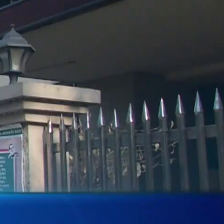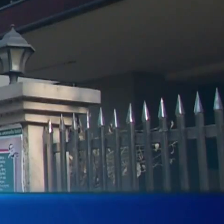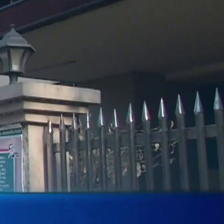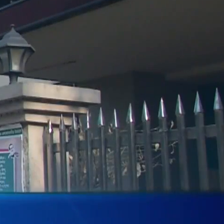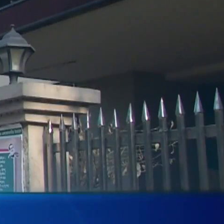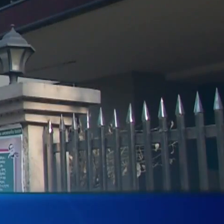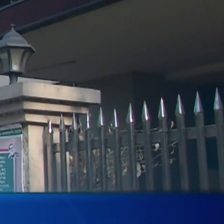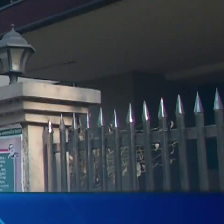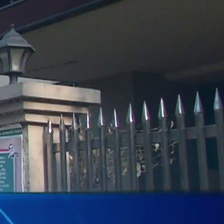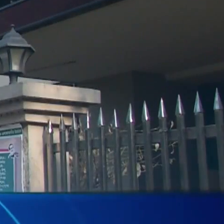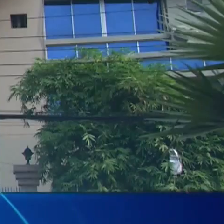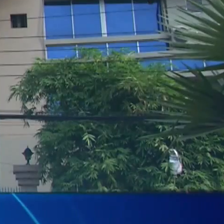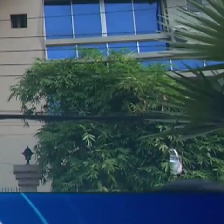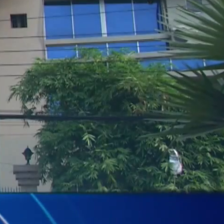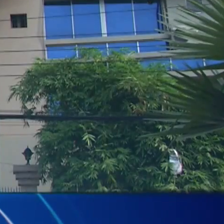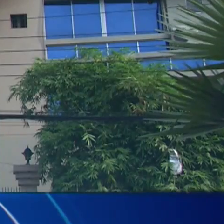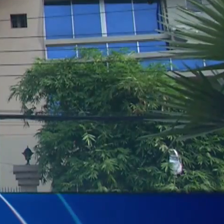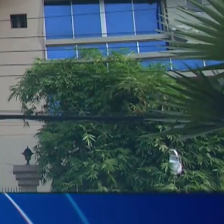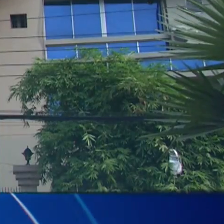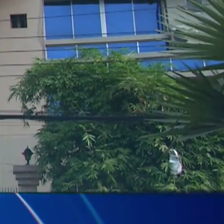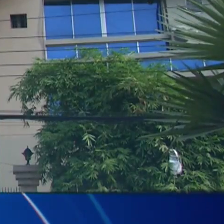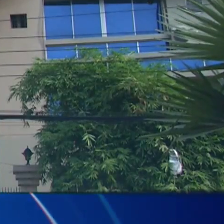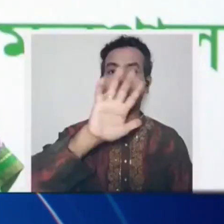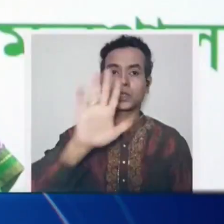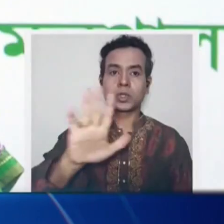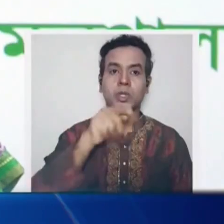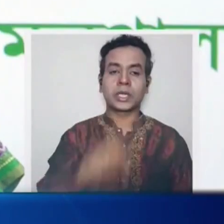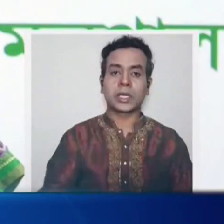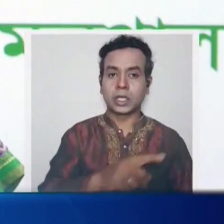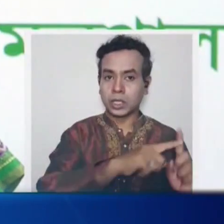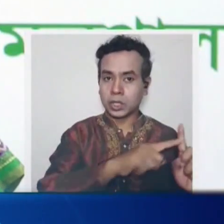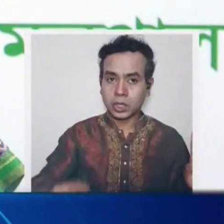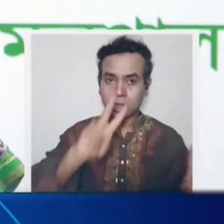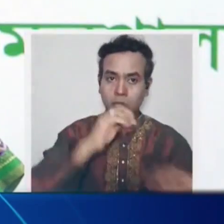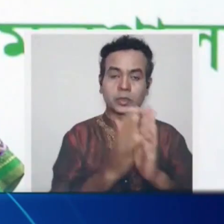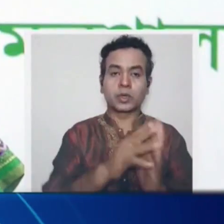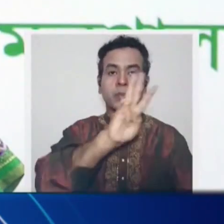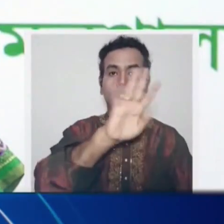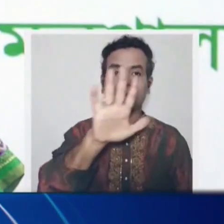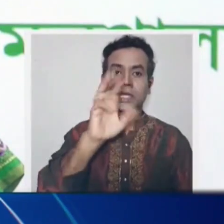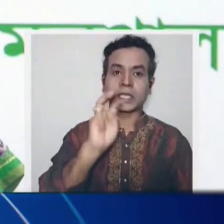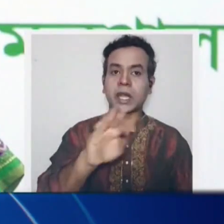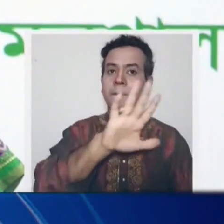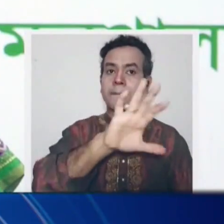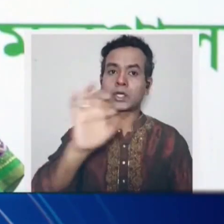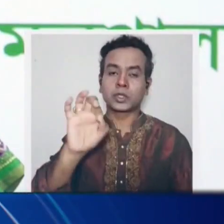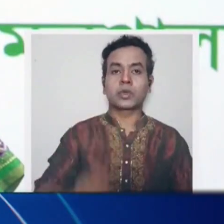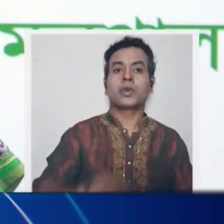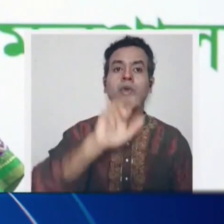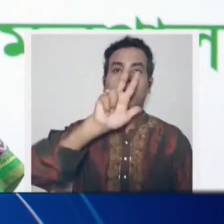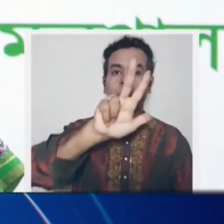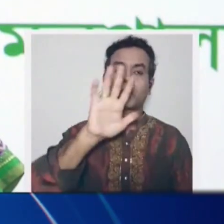এবং ২৪ ঘন্টায় করোনায় মারা গেল আরও ২১ জন আক্রান্ত। ১৯৭৫ সিরাজগঞ্জে করোনা উপসর্গ নিয়ে একজনের